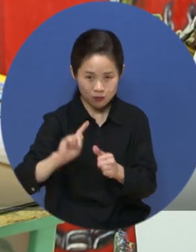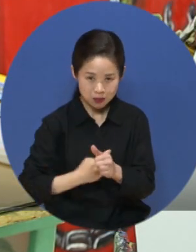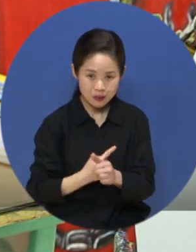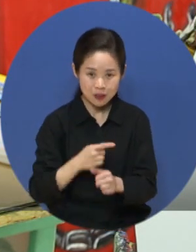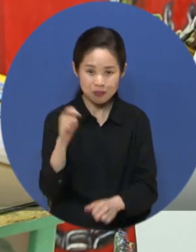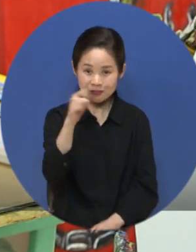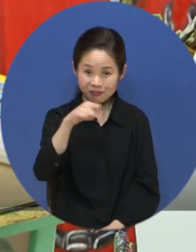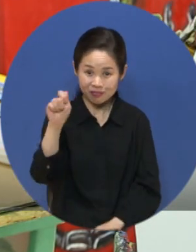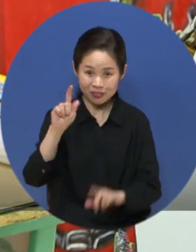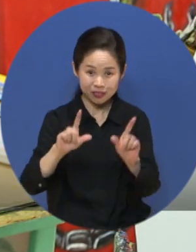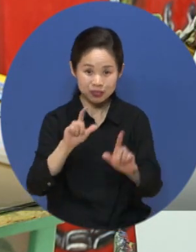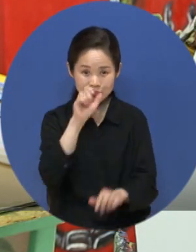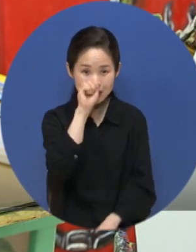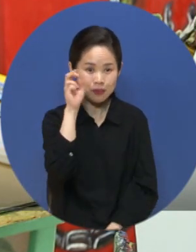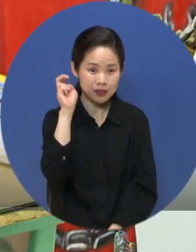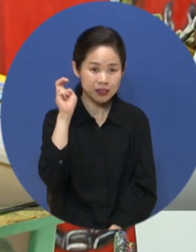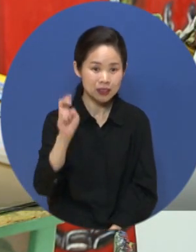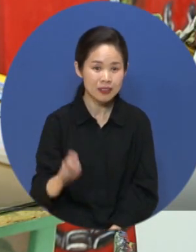독립적으로는